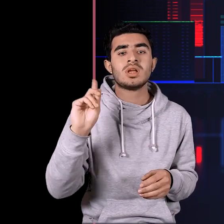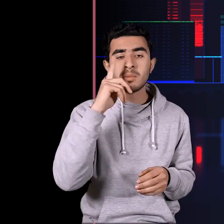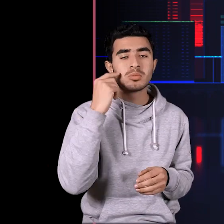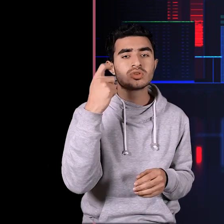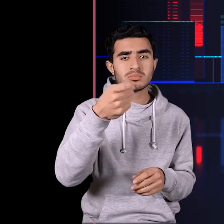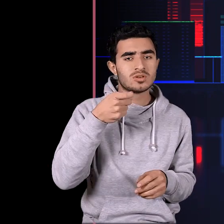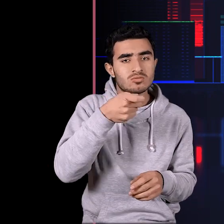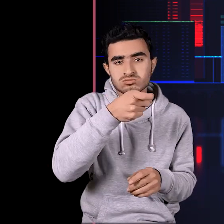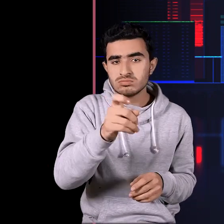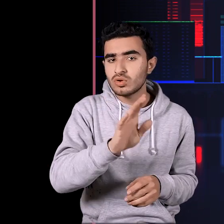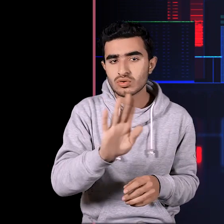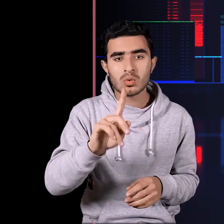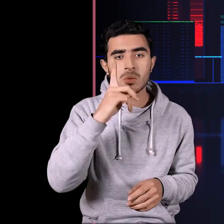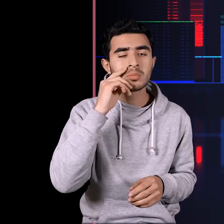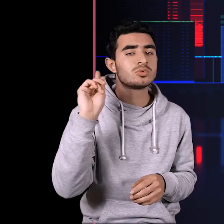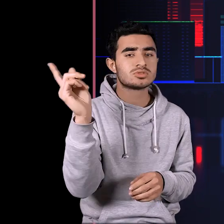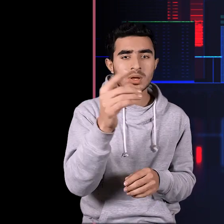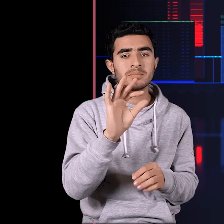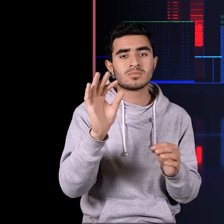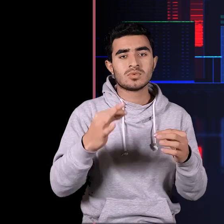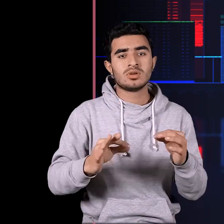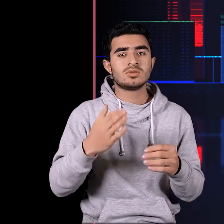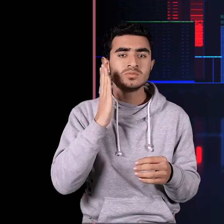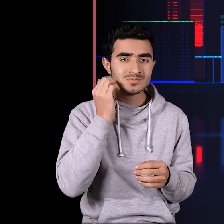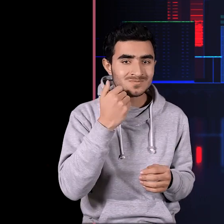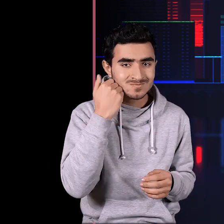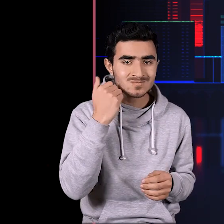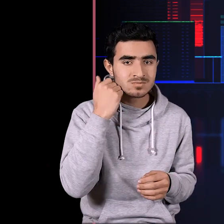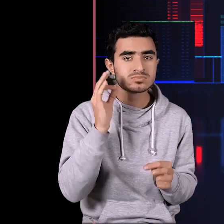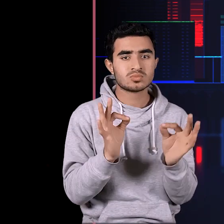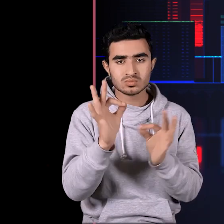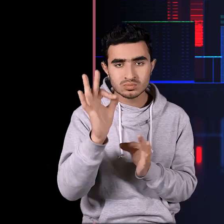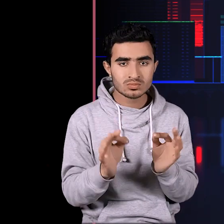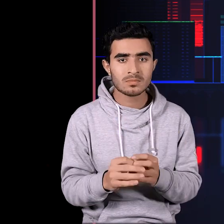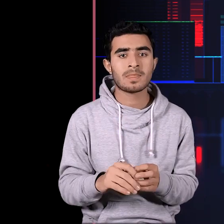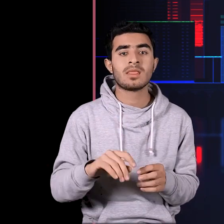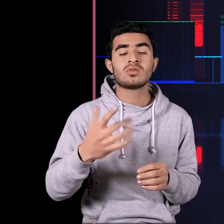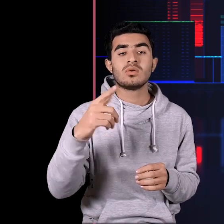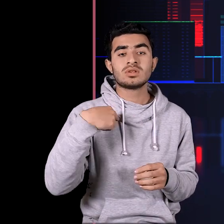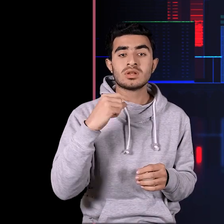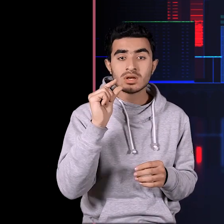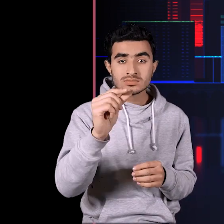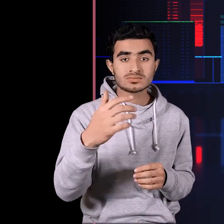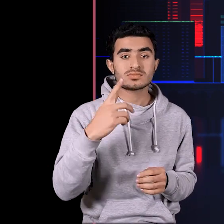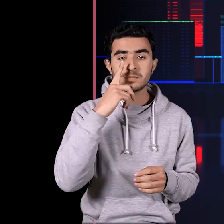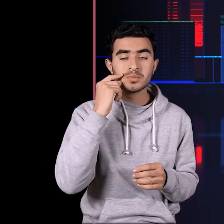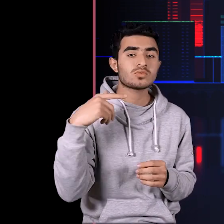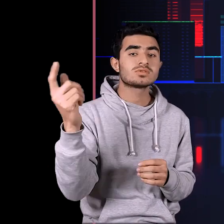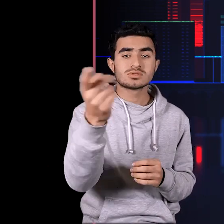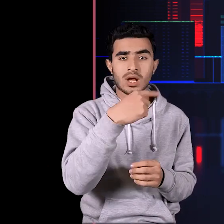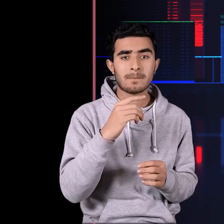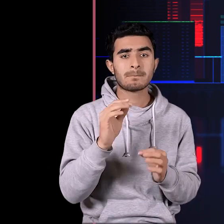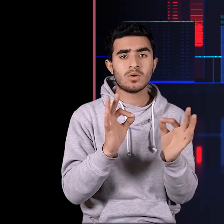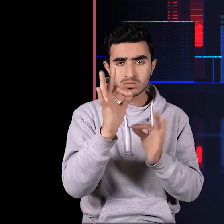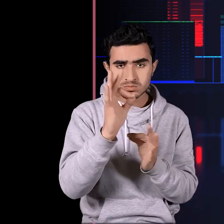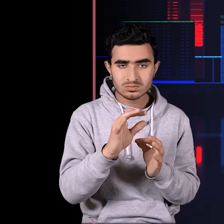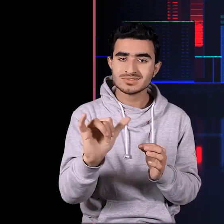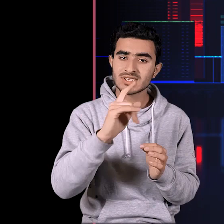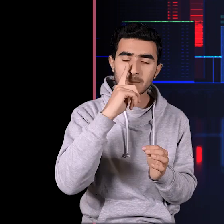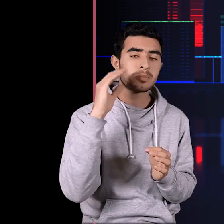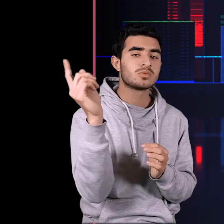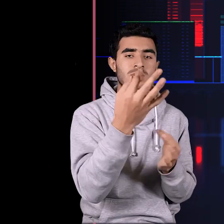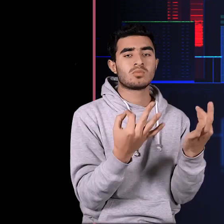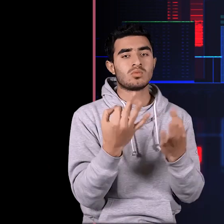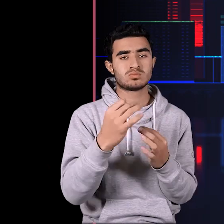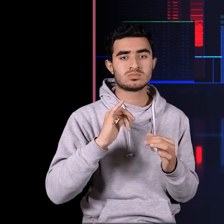نہ دیں اور ان کو اچھی طرح ٹریٹ کریں, بیکاز میرا یہ ماننا ہے کہ ٹریٹ ادر پیپل دا وے یو وانٹ ٹو بی ٹریٹڈ. جس طرح آپ چاہیں گے نا کہ آپ کے